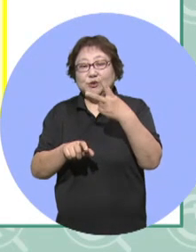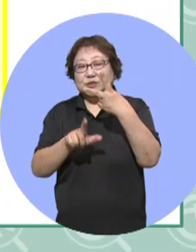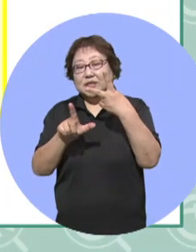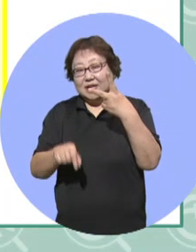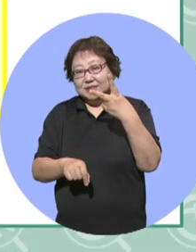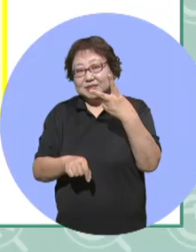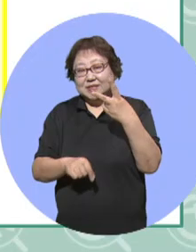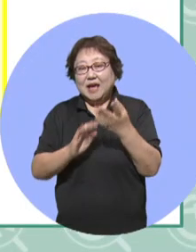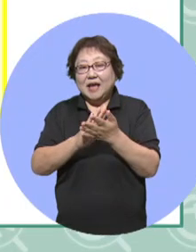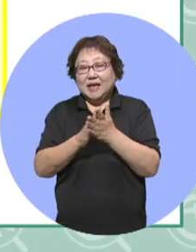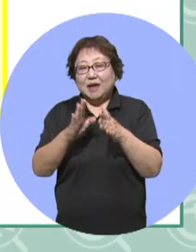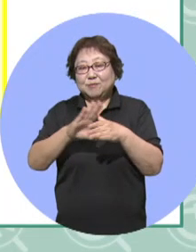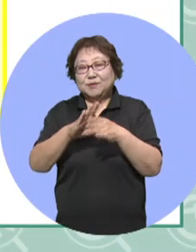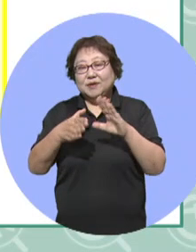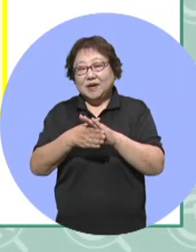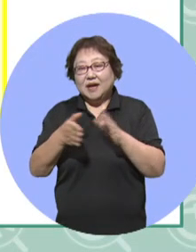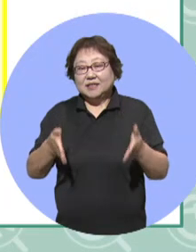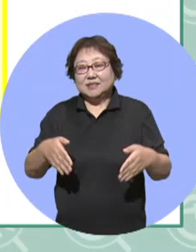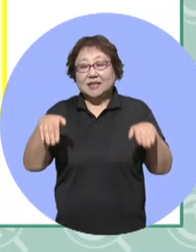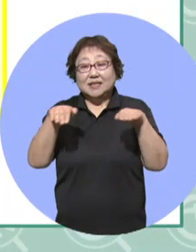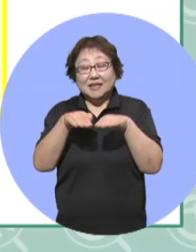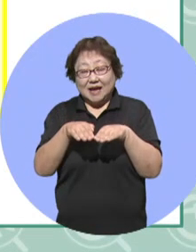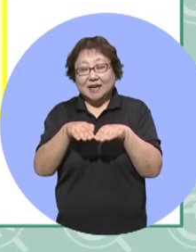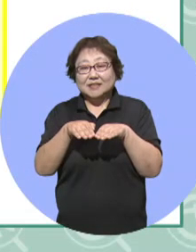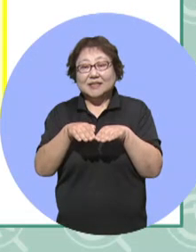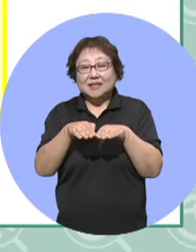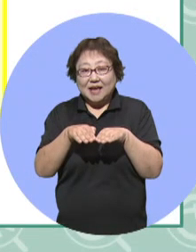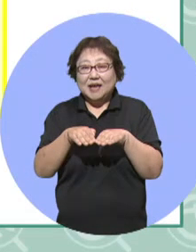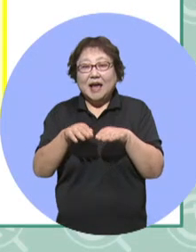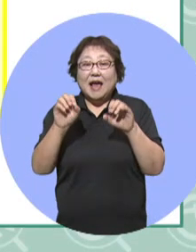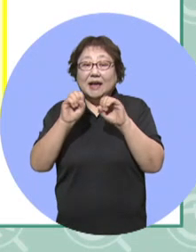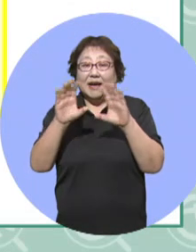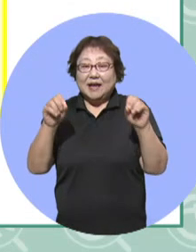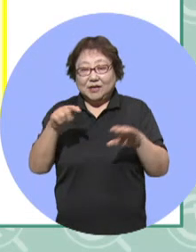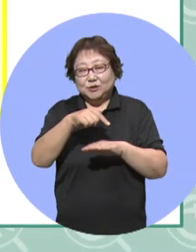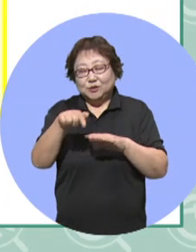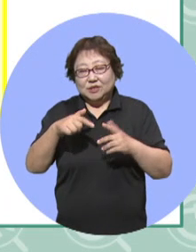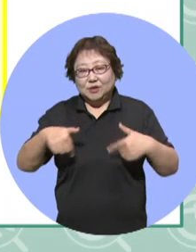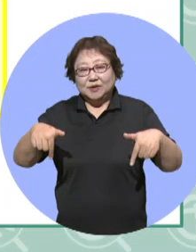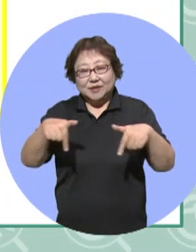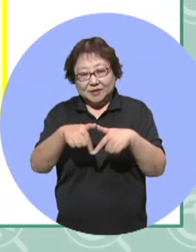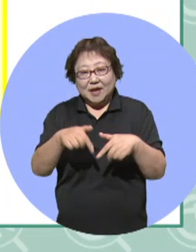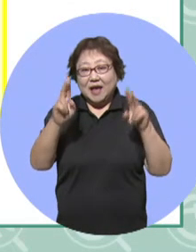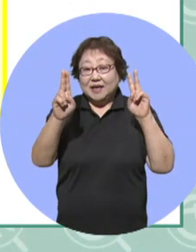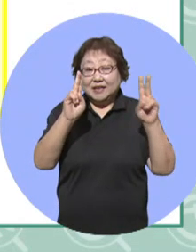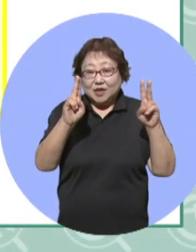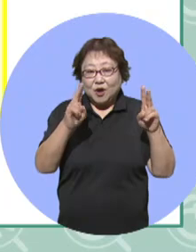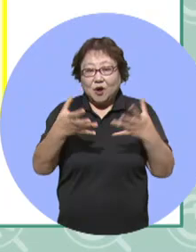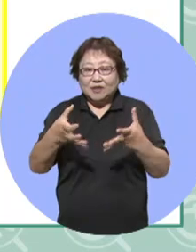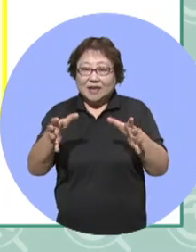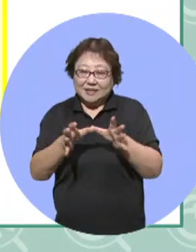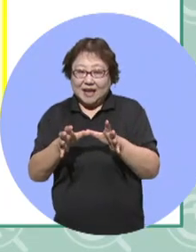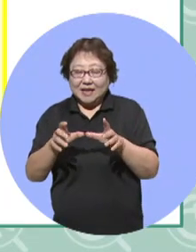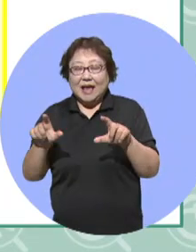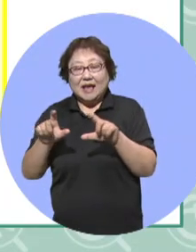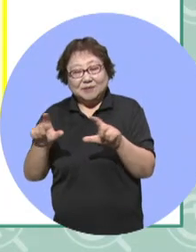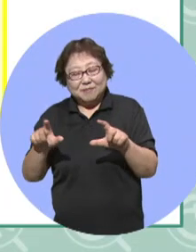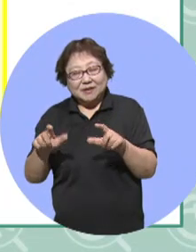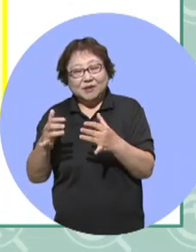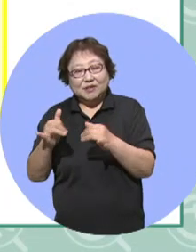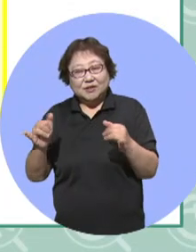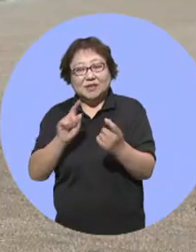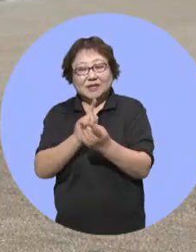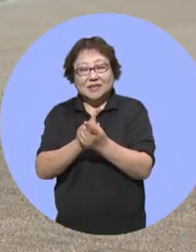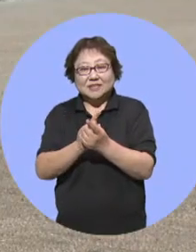ールで行われる輝く栃木フォーラムで、企業、団体、一般県民に向けて成果発表を行うそうです